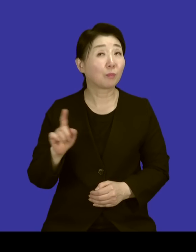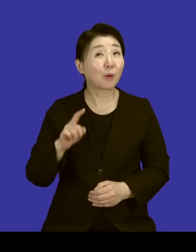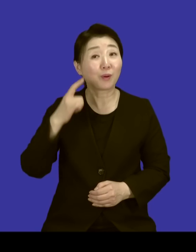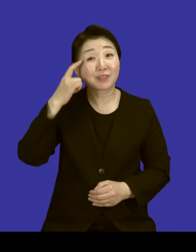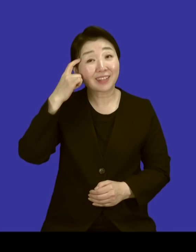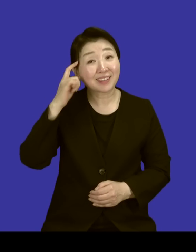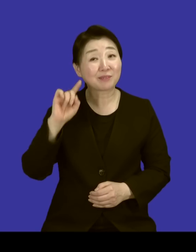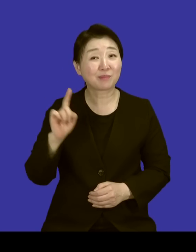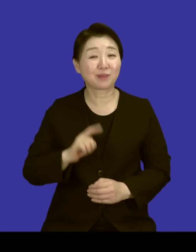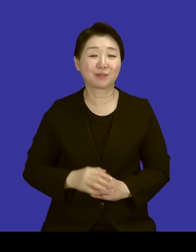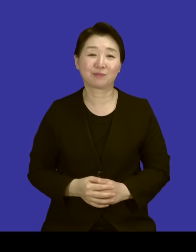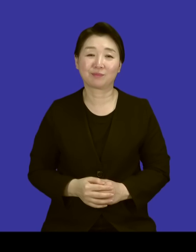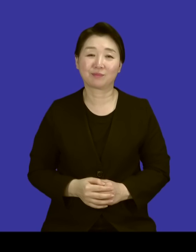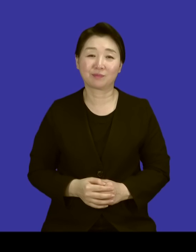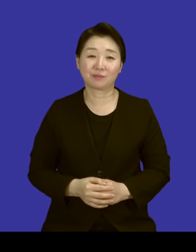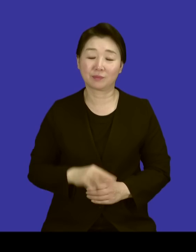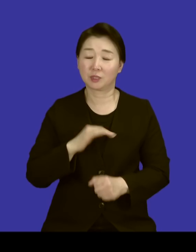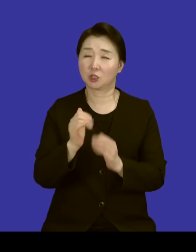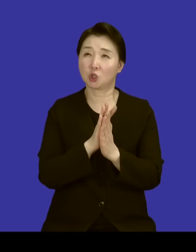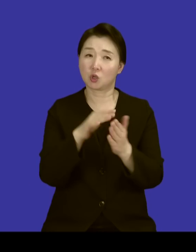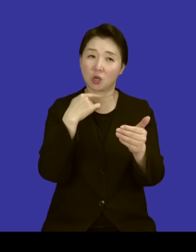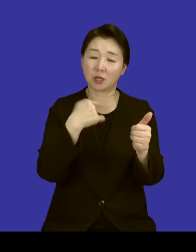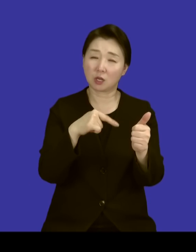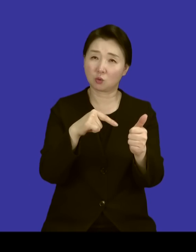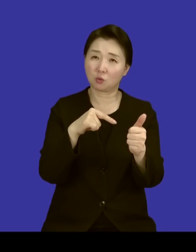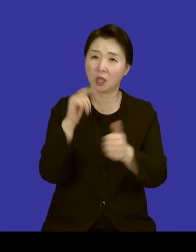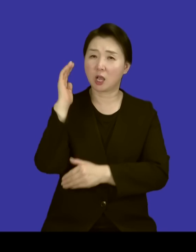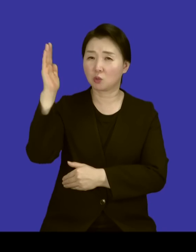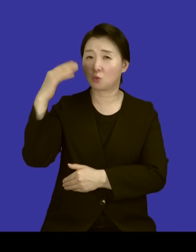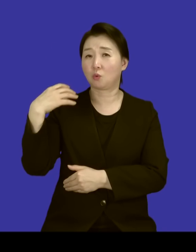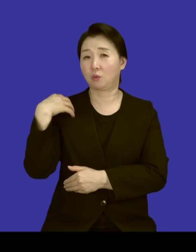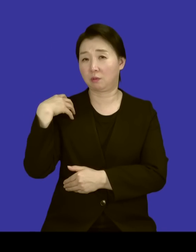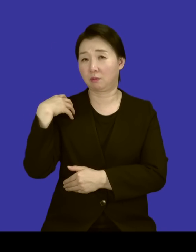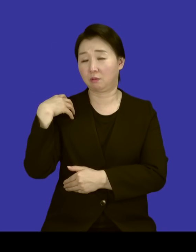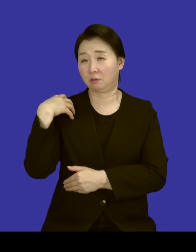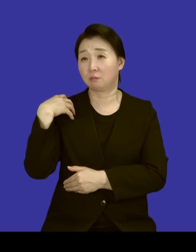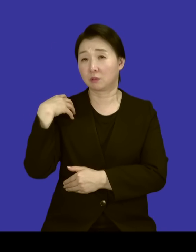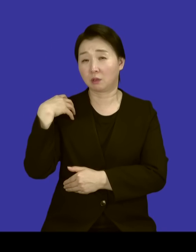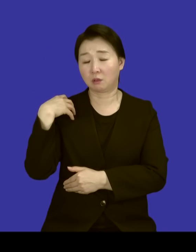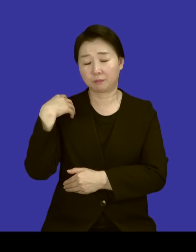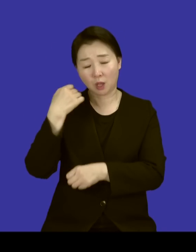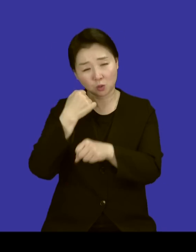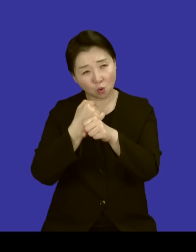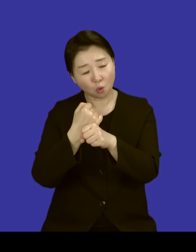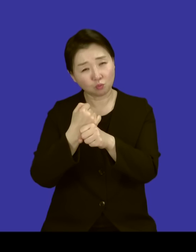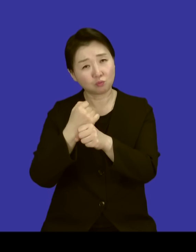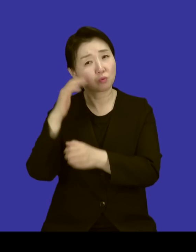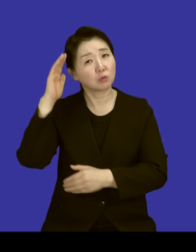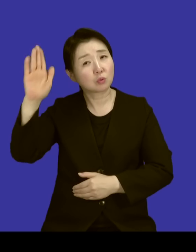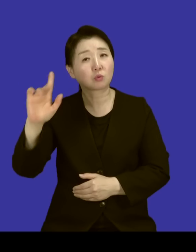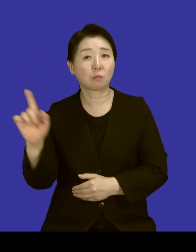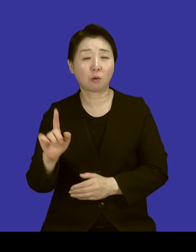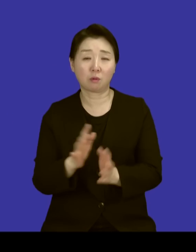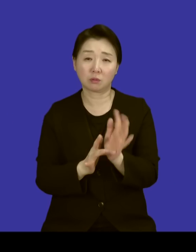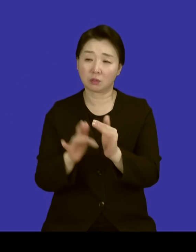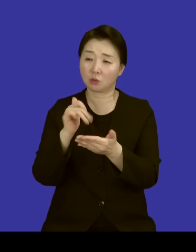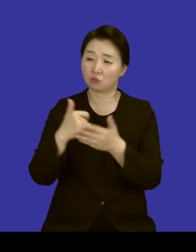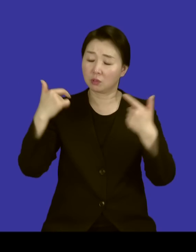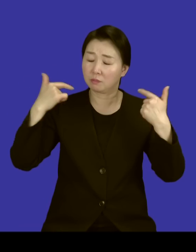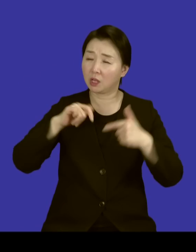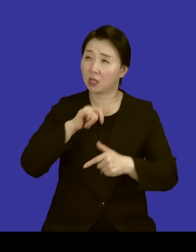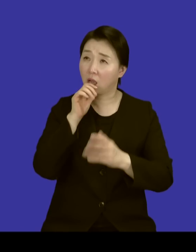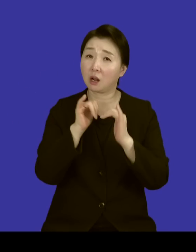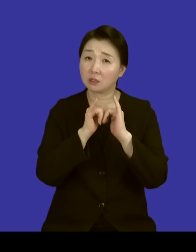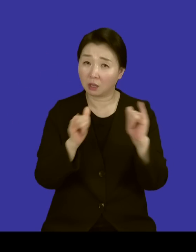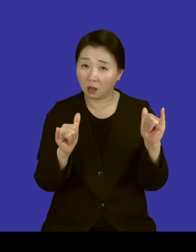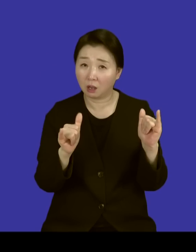예. 제가 이제 성경을 가르치고 설교하는 사람인데 네. 제가 연구하고 설교하는 주제는 예수님은 항상 가난한